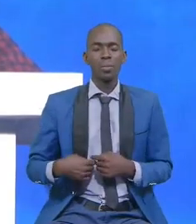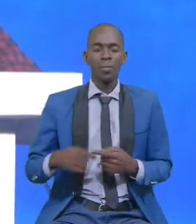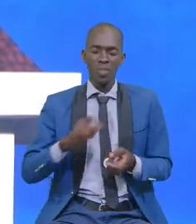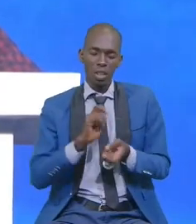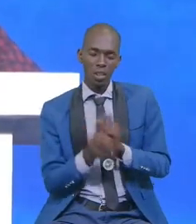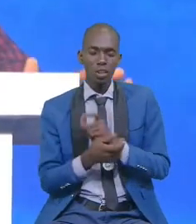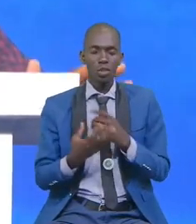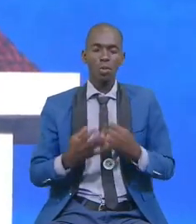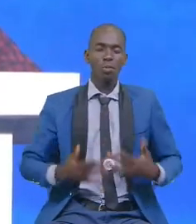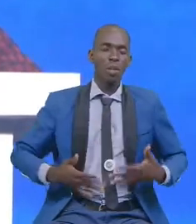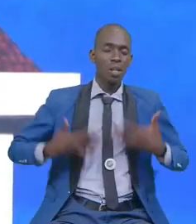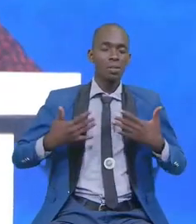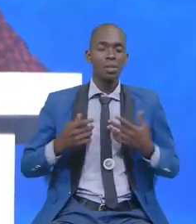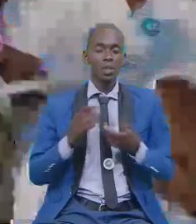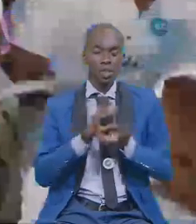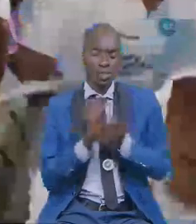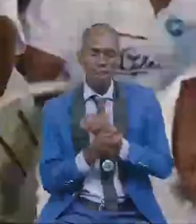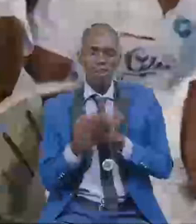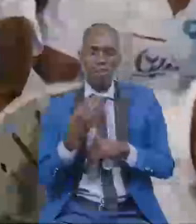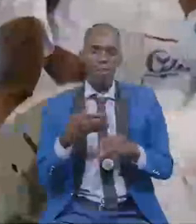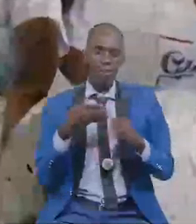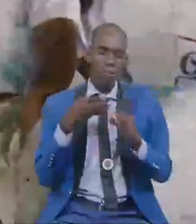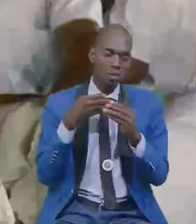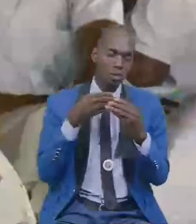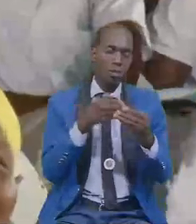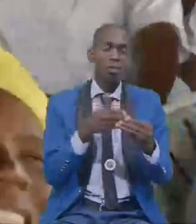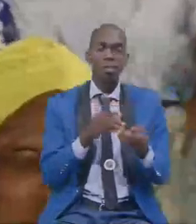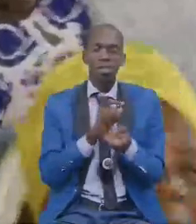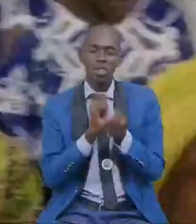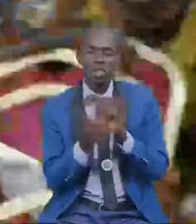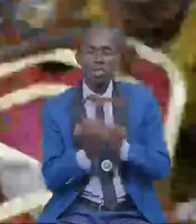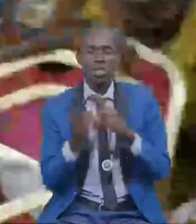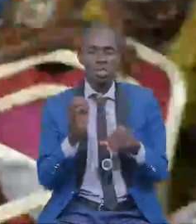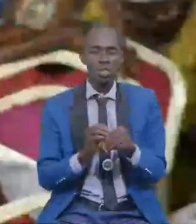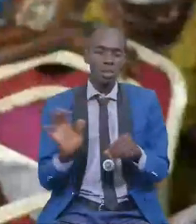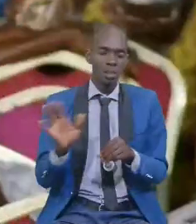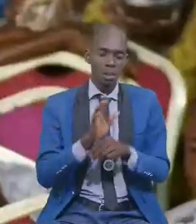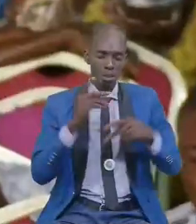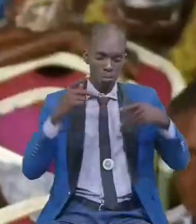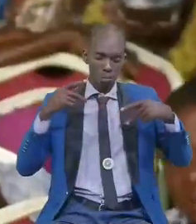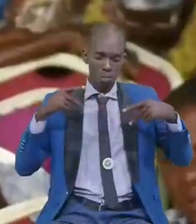vie, un changement de direction, un changement dans leur personnalité.